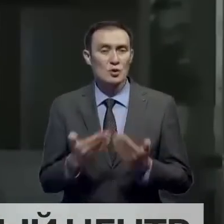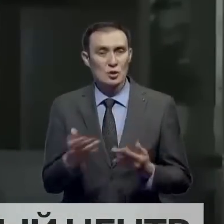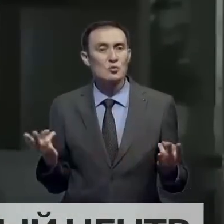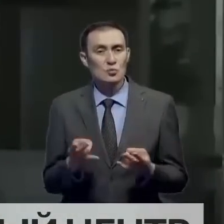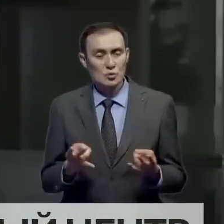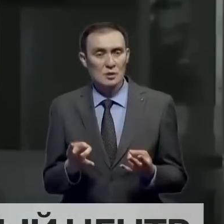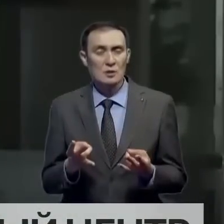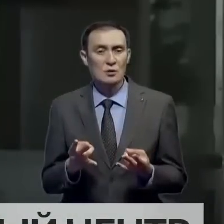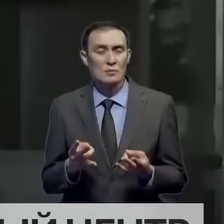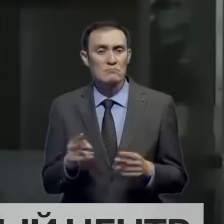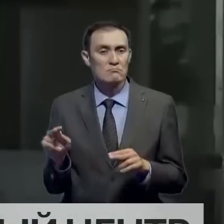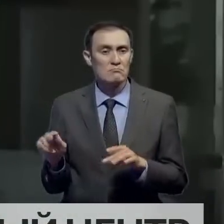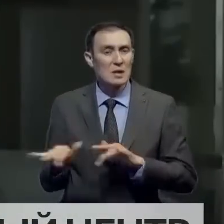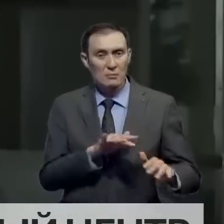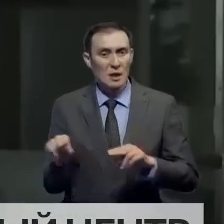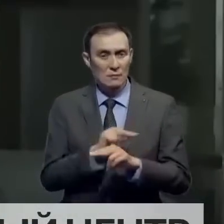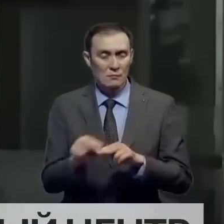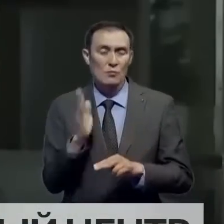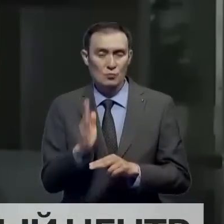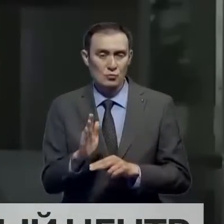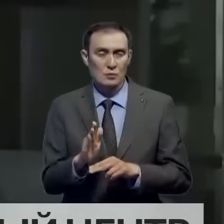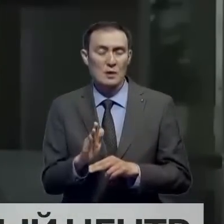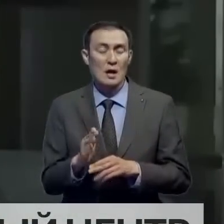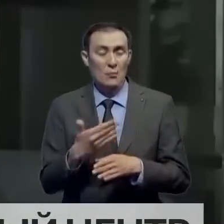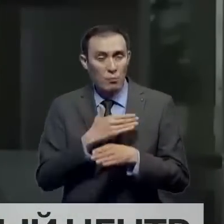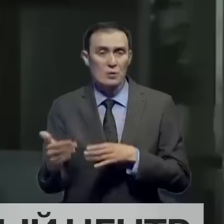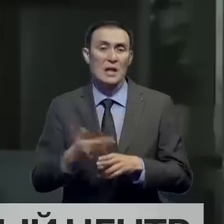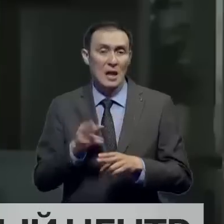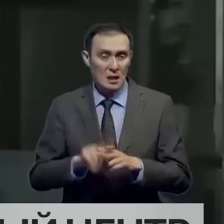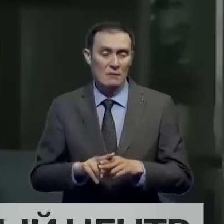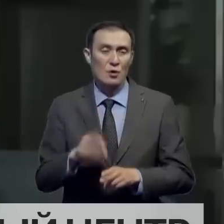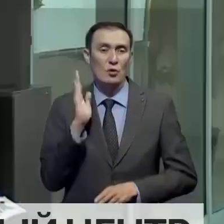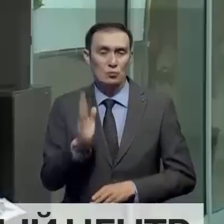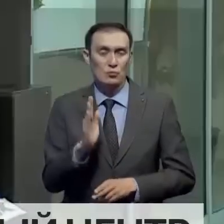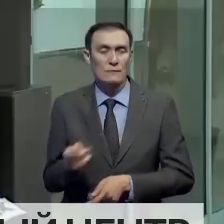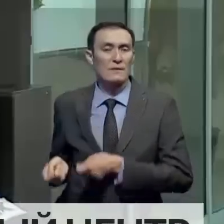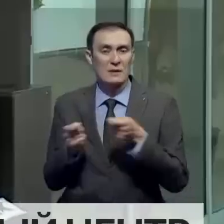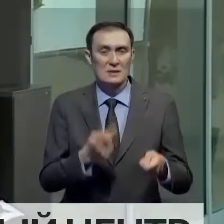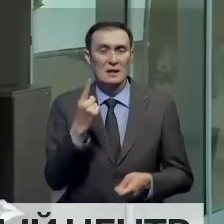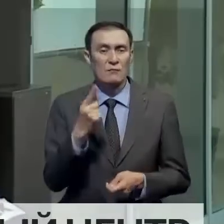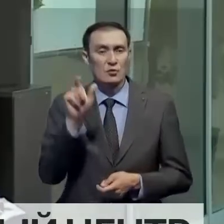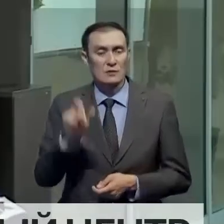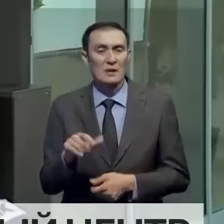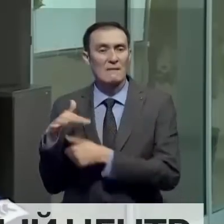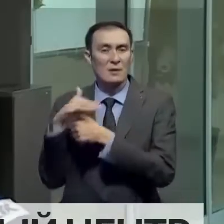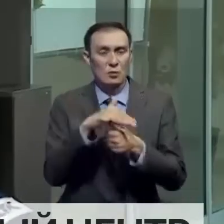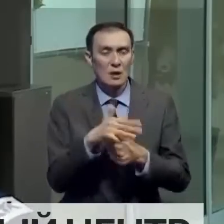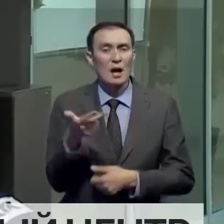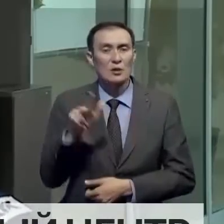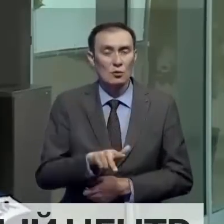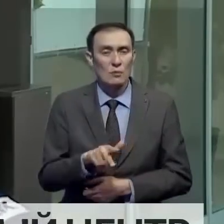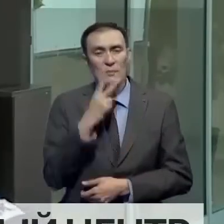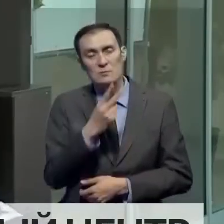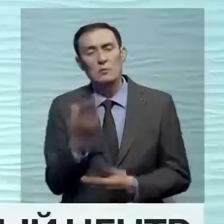какие-то реанимационные или какие-то мероприятия проведут, лишь после этого будут вывозить. Одного на вертолете, а троих по